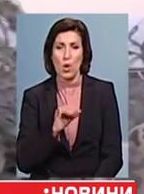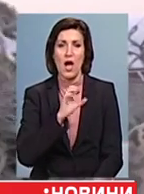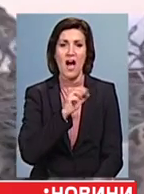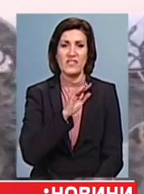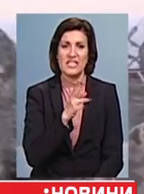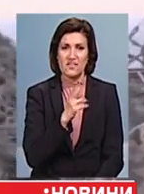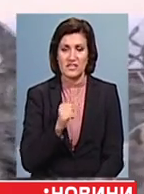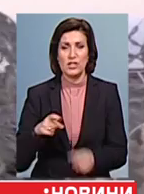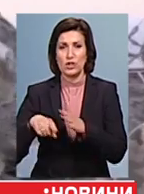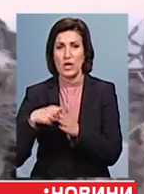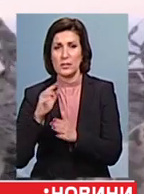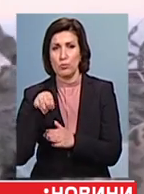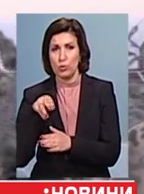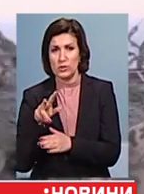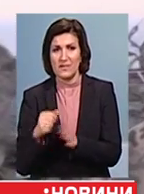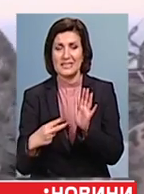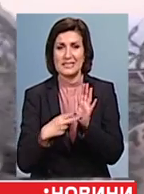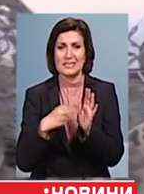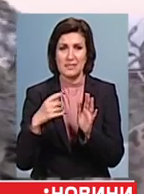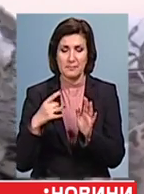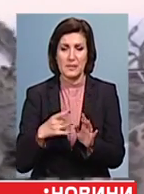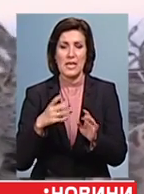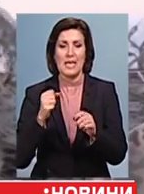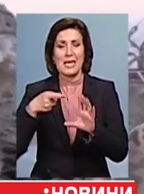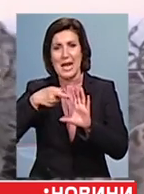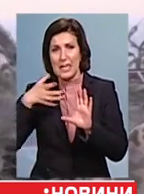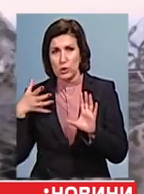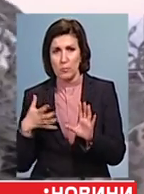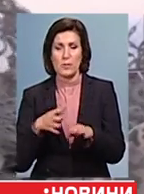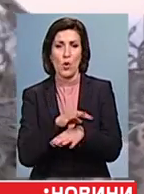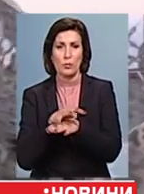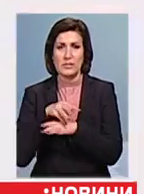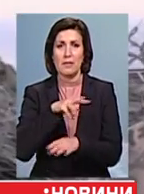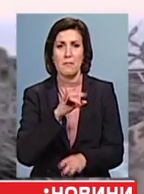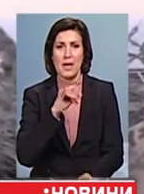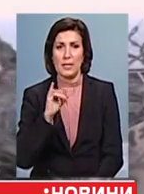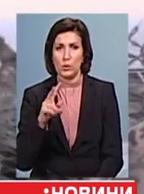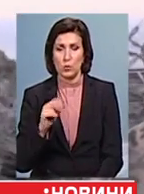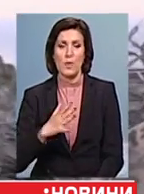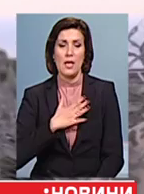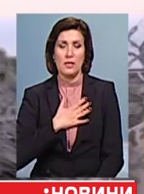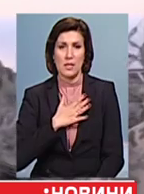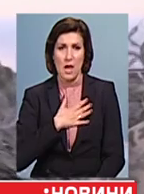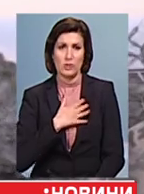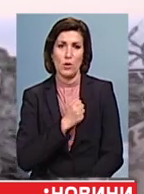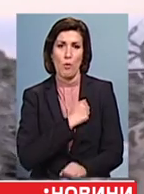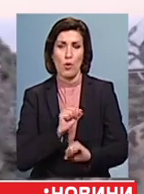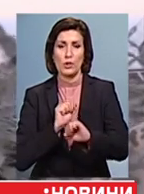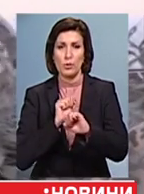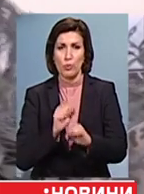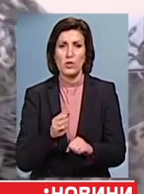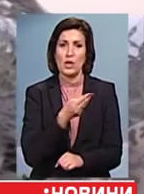Бутівка. 7 разів противник зі стрілецької зброї та гранатометів обстрілював Мар'їнку. Наші опорні пункти в Троїцькому